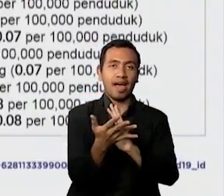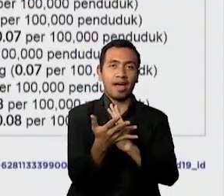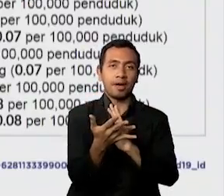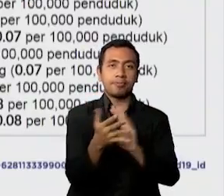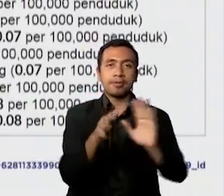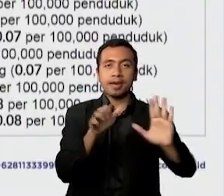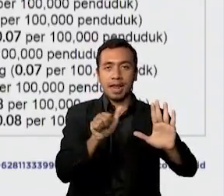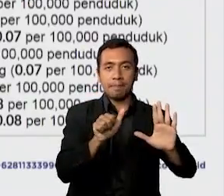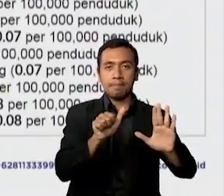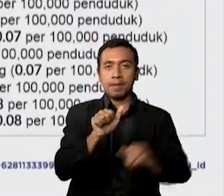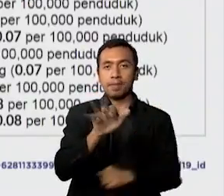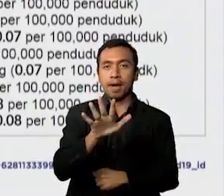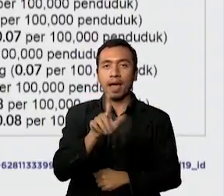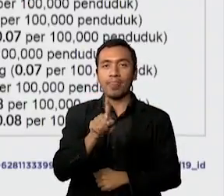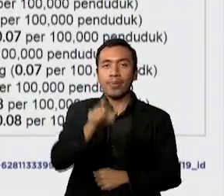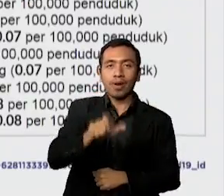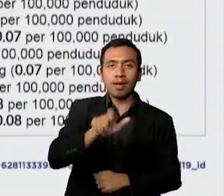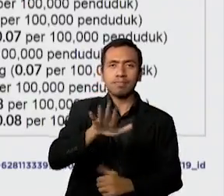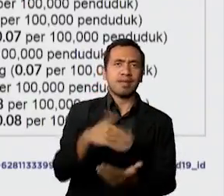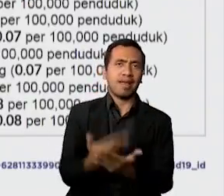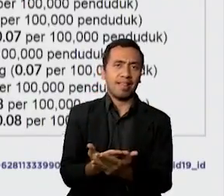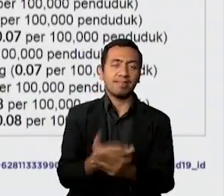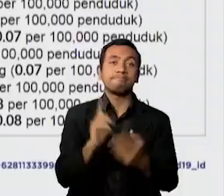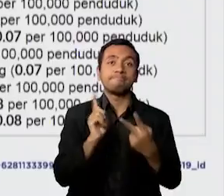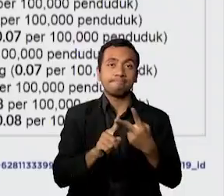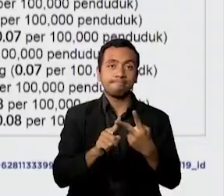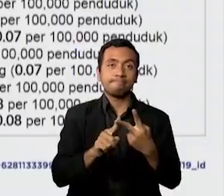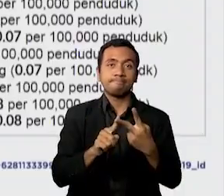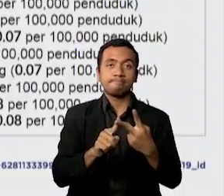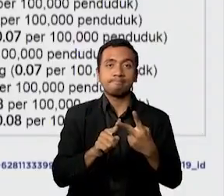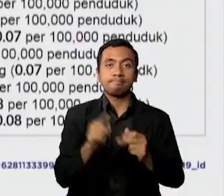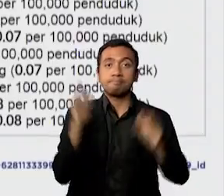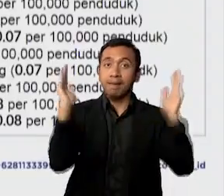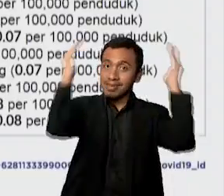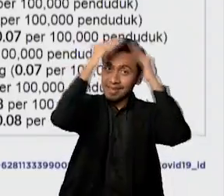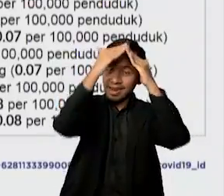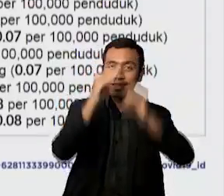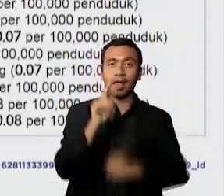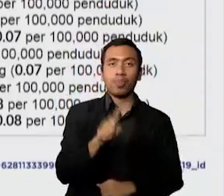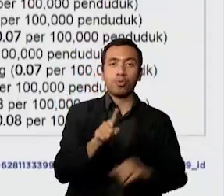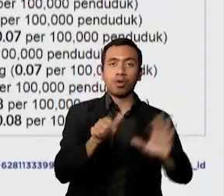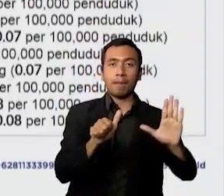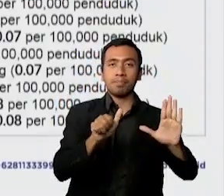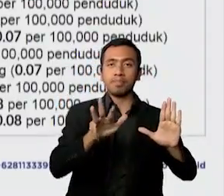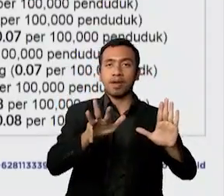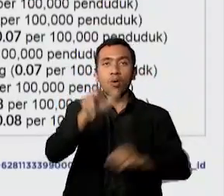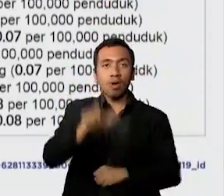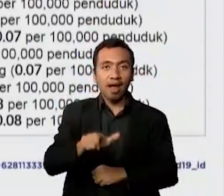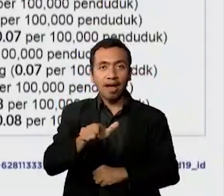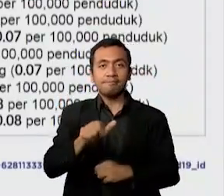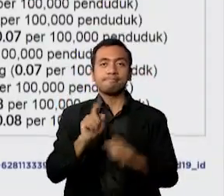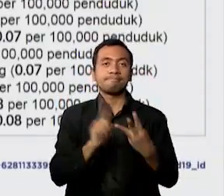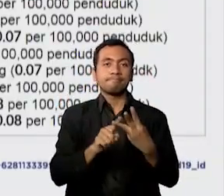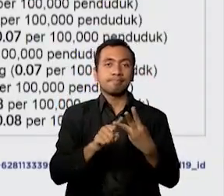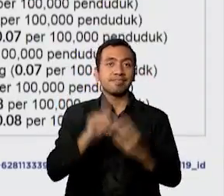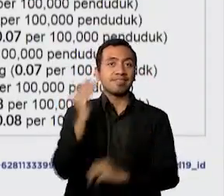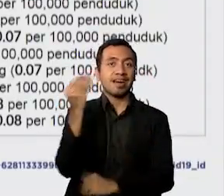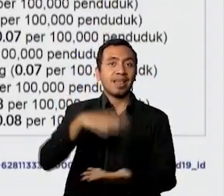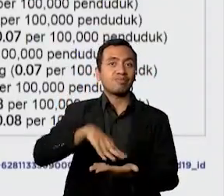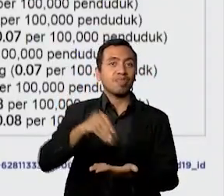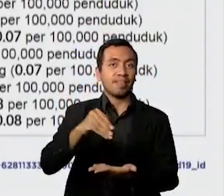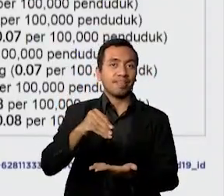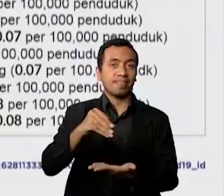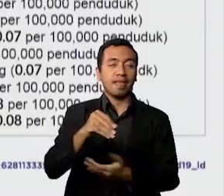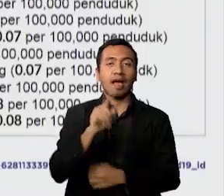dengan 651 kematian, disusul dengan Kota Makassar 169, dan yang ketiga adalah Jakarta